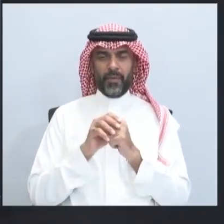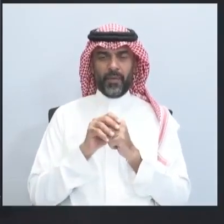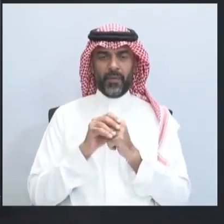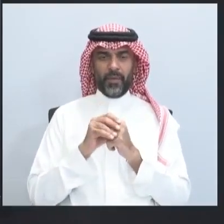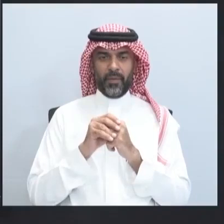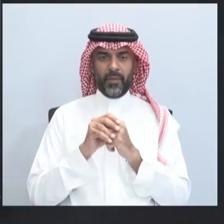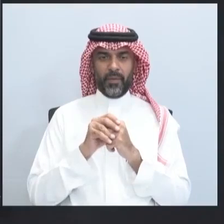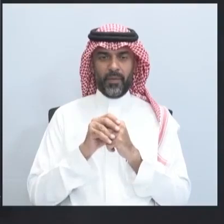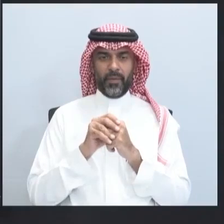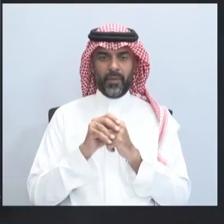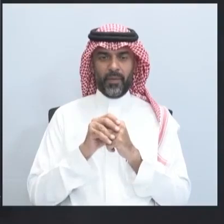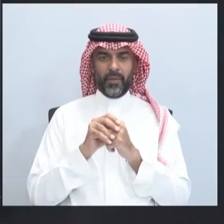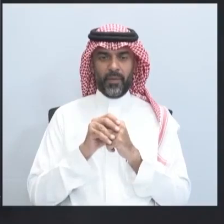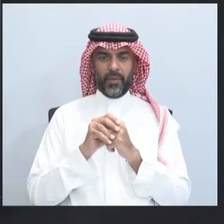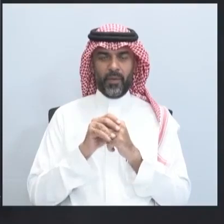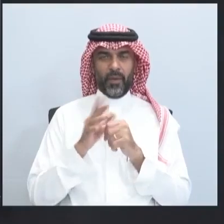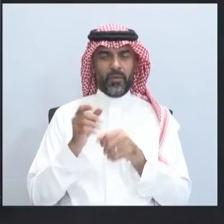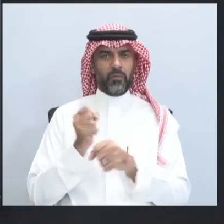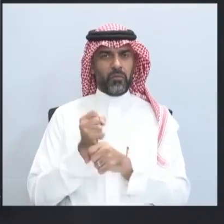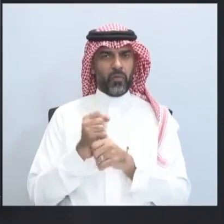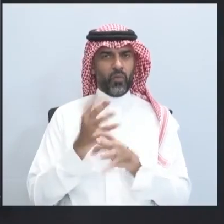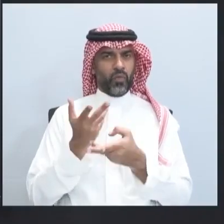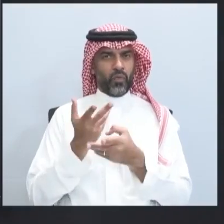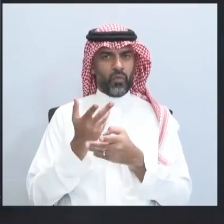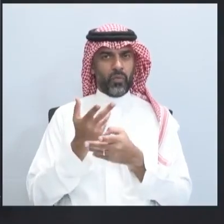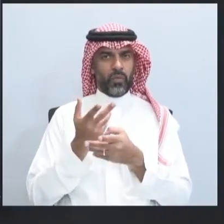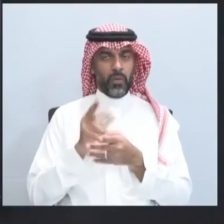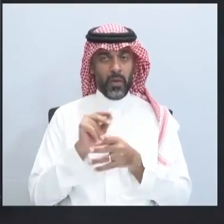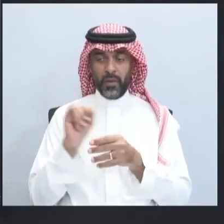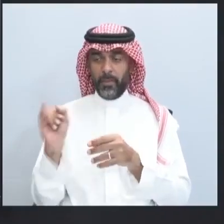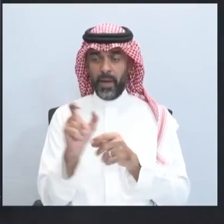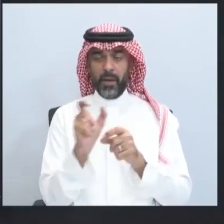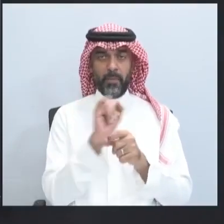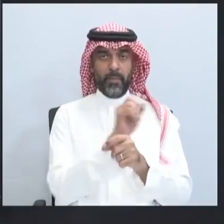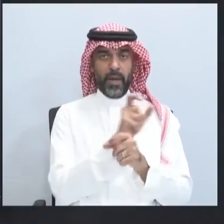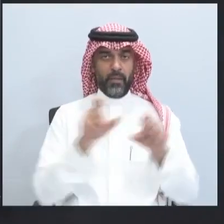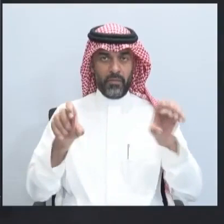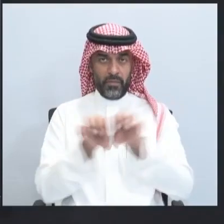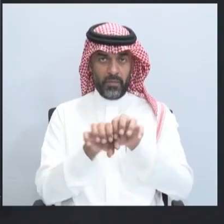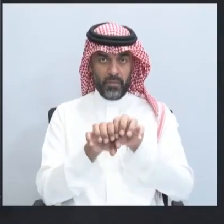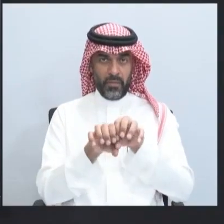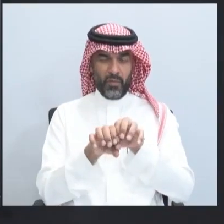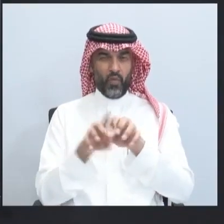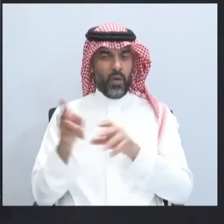ليست بمعنى الذي ما الذي حصل هنا من تغيير انظر الى الاصل